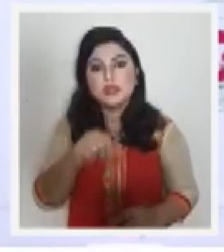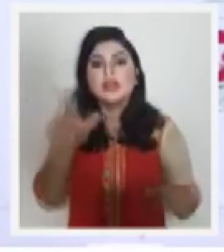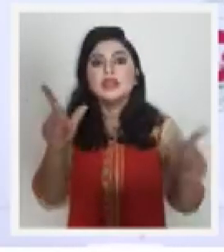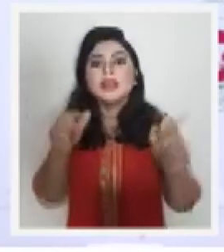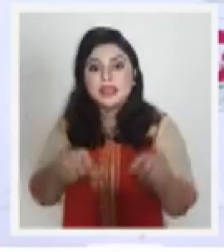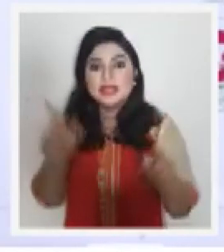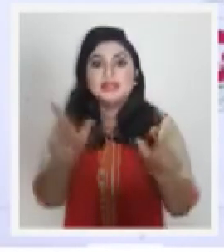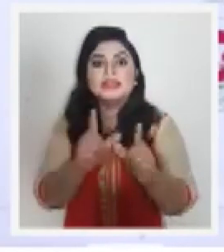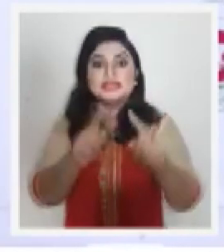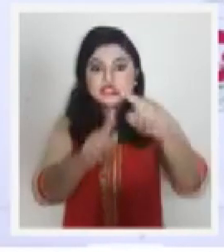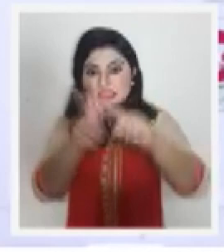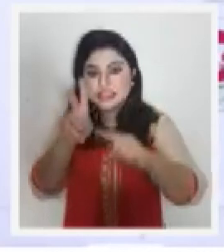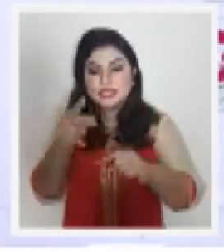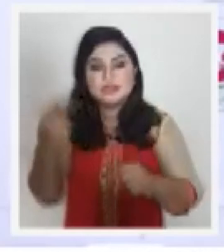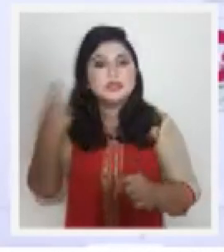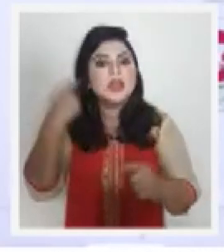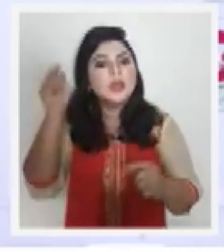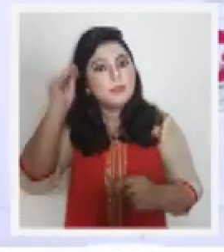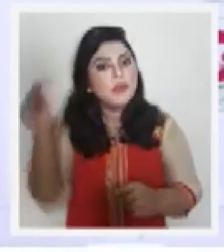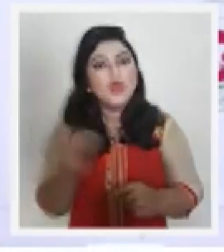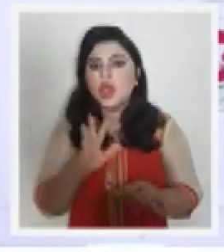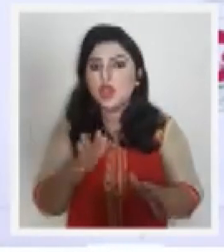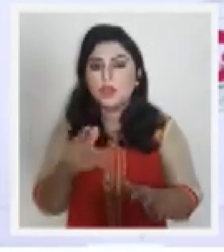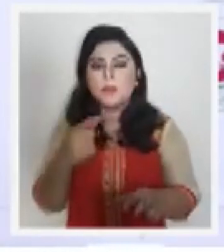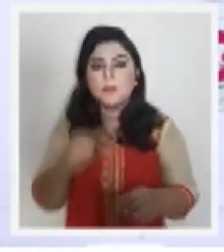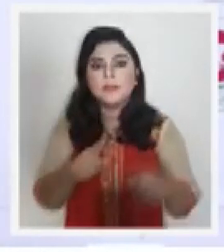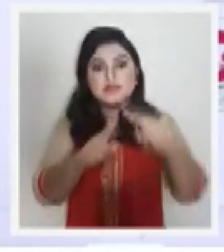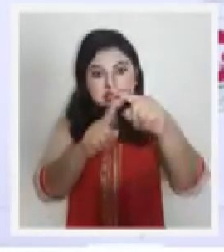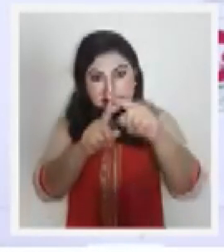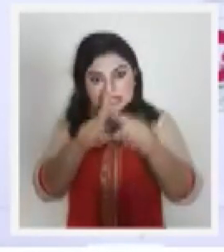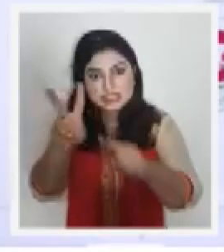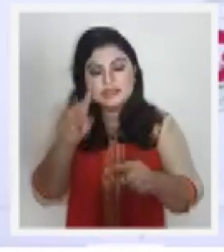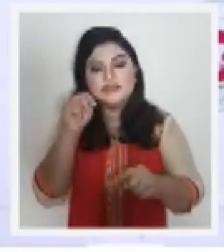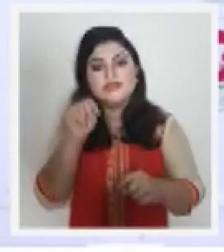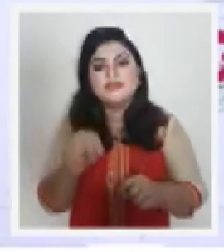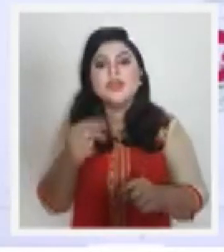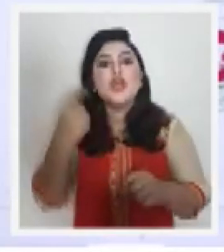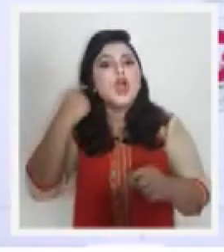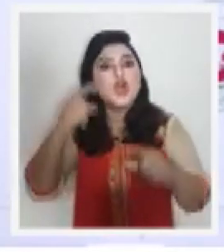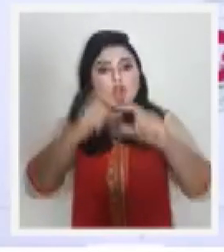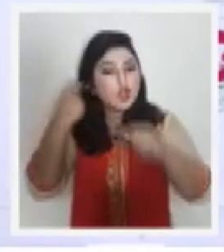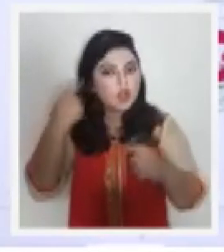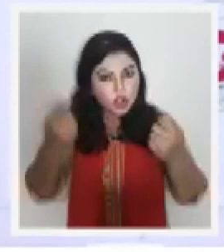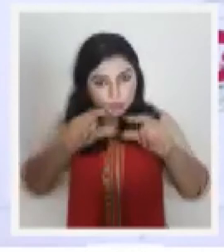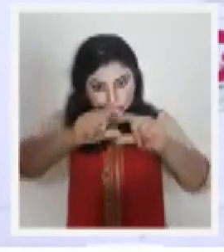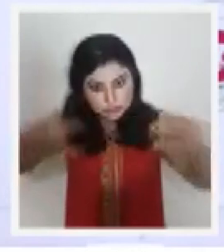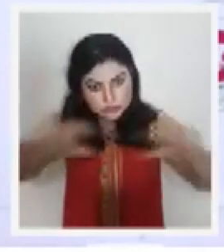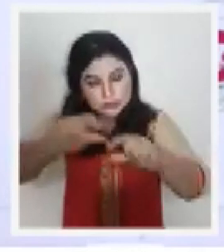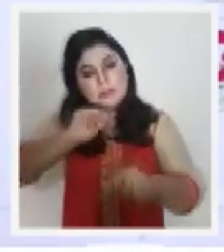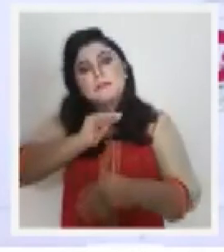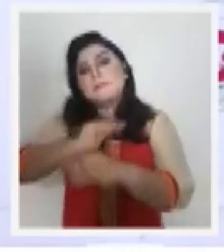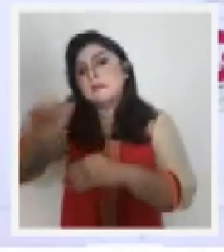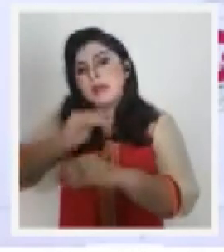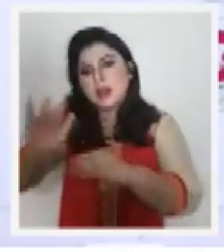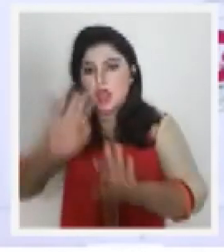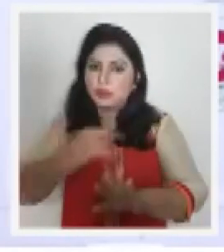ইতিমধ্যেই সবাই আপনারা জেনেছেন, যে আগামীকাল থেকে এই অনলাইন ব্রিফিংটি আর হবে না, তবে যথারীতি